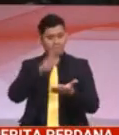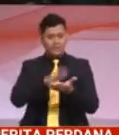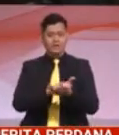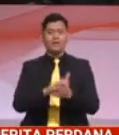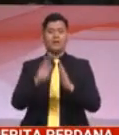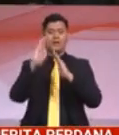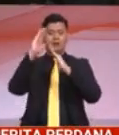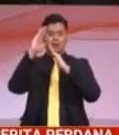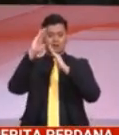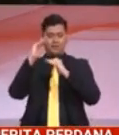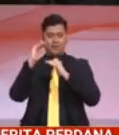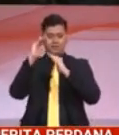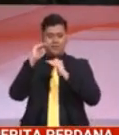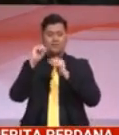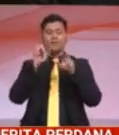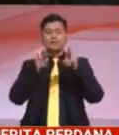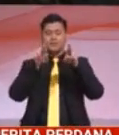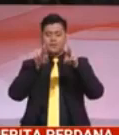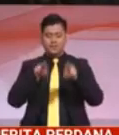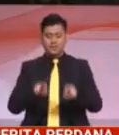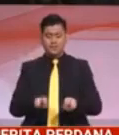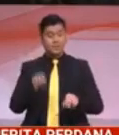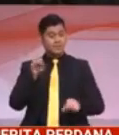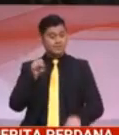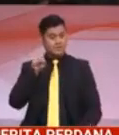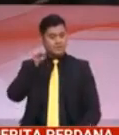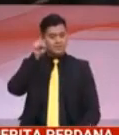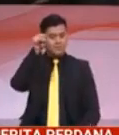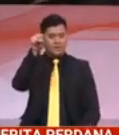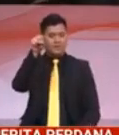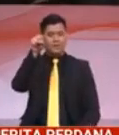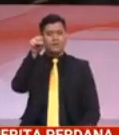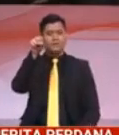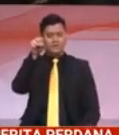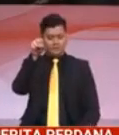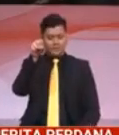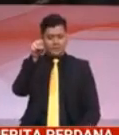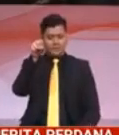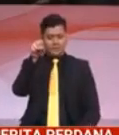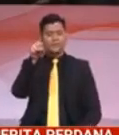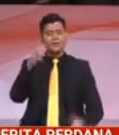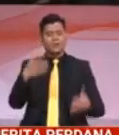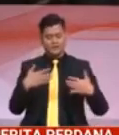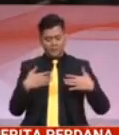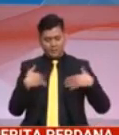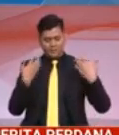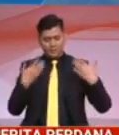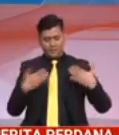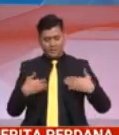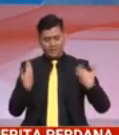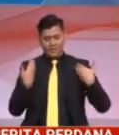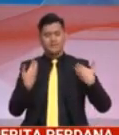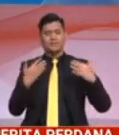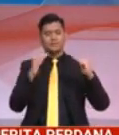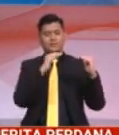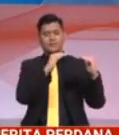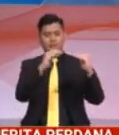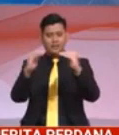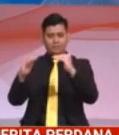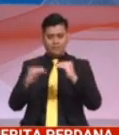tak kayak caba cepat diberi harmonian setan kestabilan politik